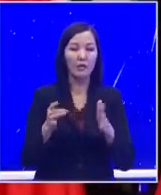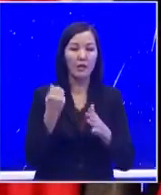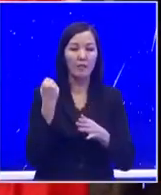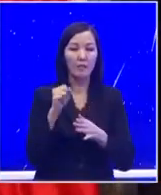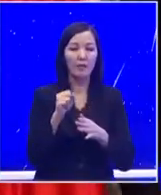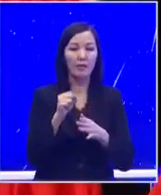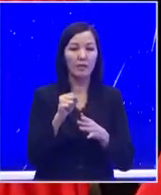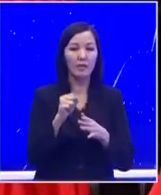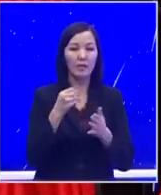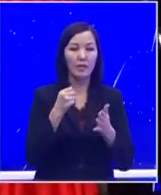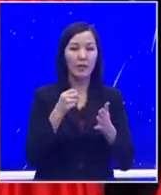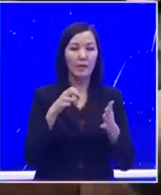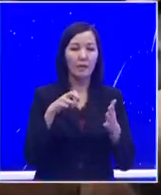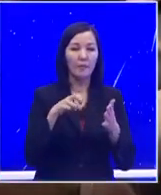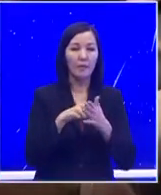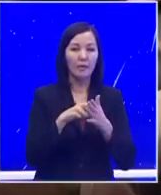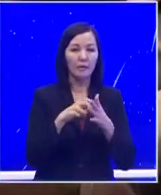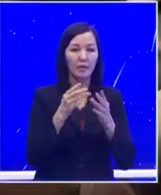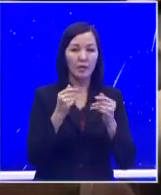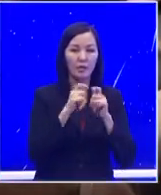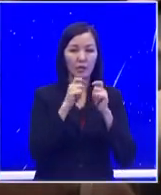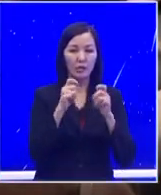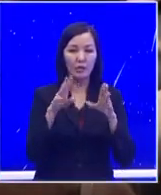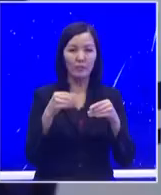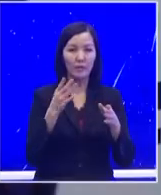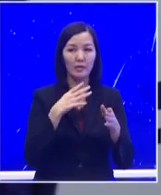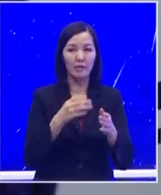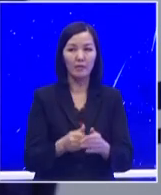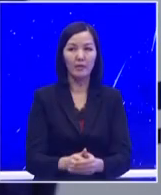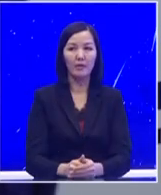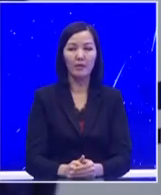были отмечены благодарственными письмами и денежными призами.